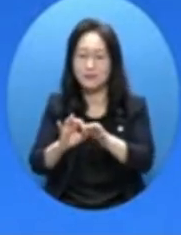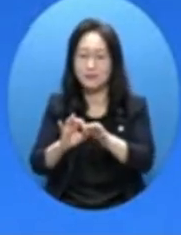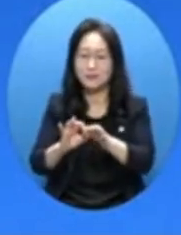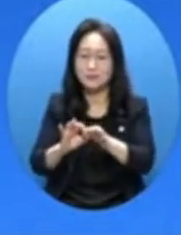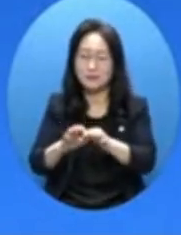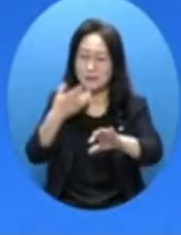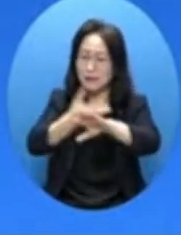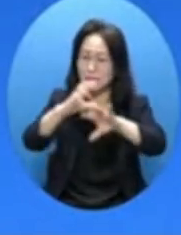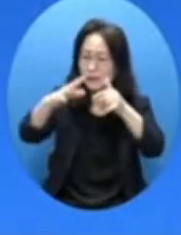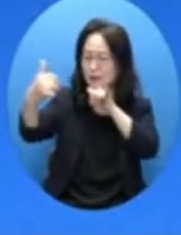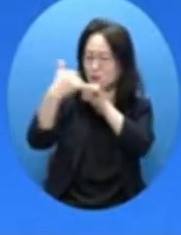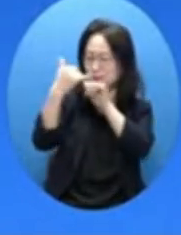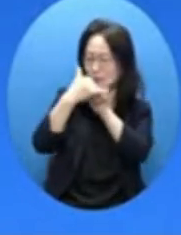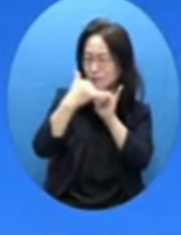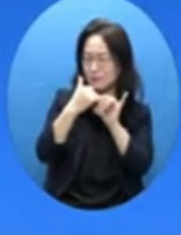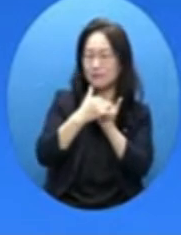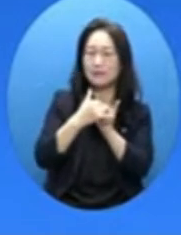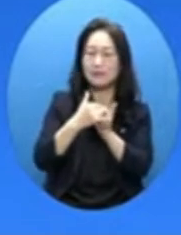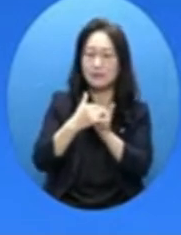외세의 침략이 있고